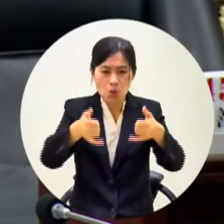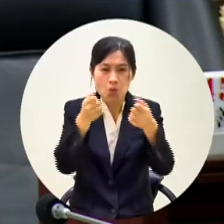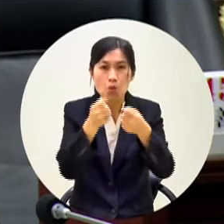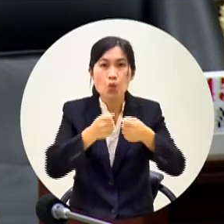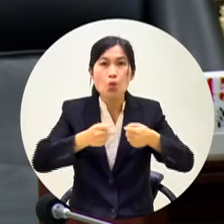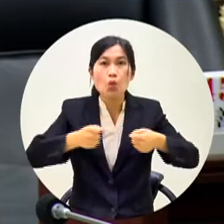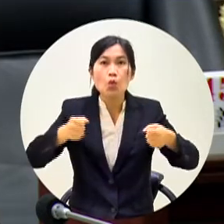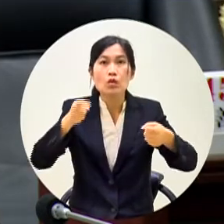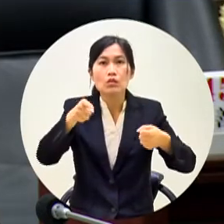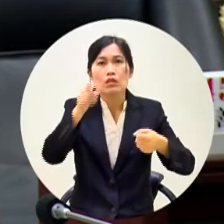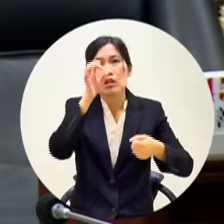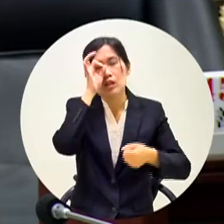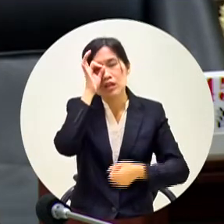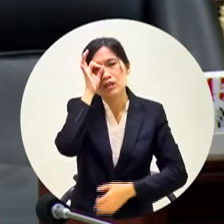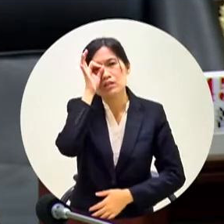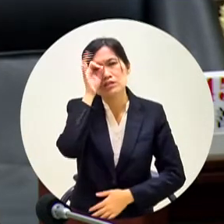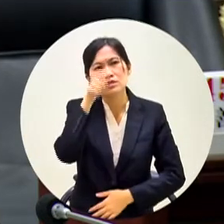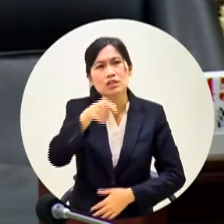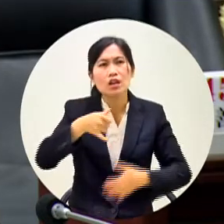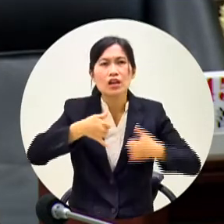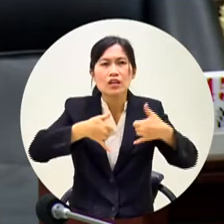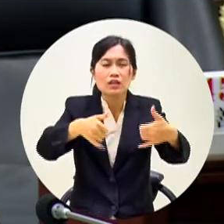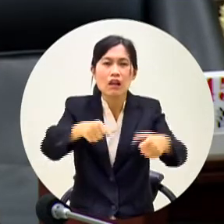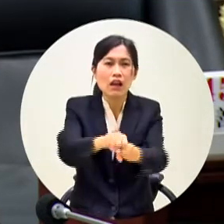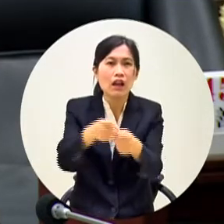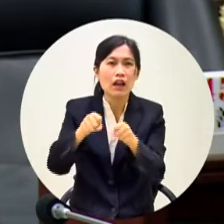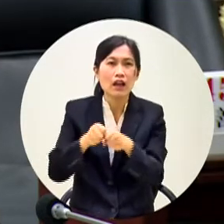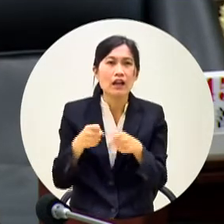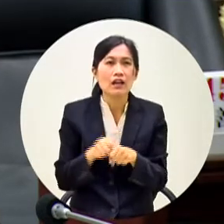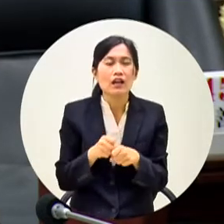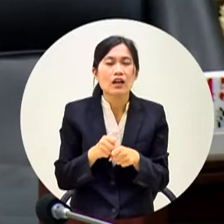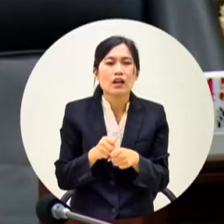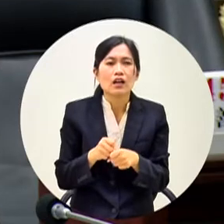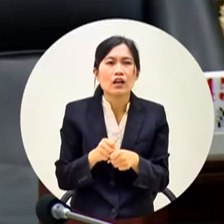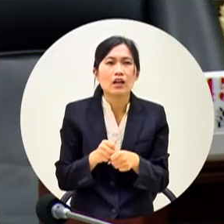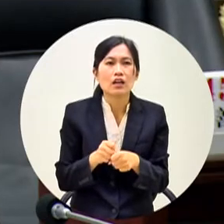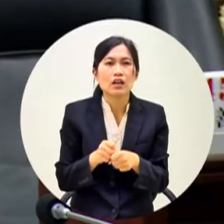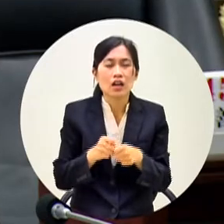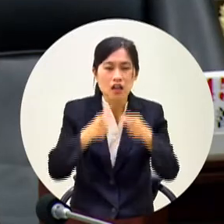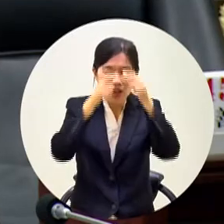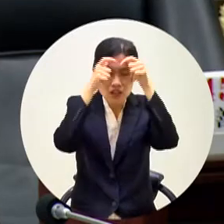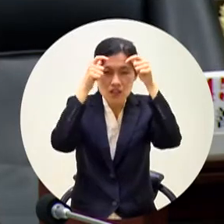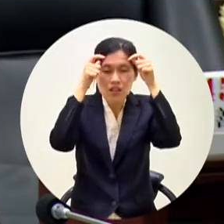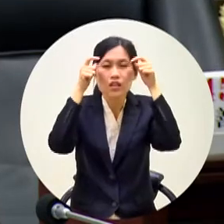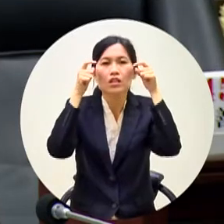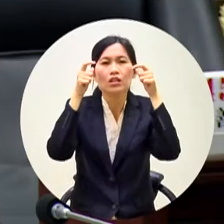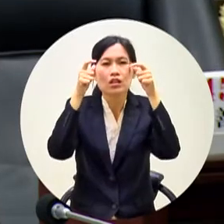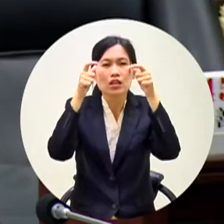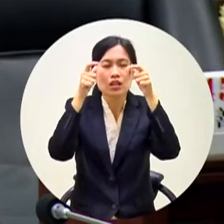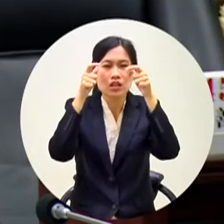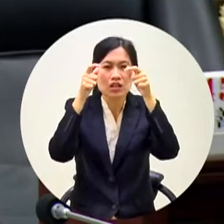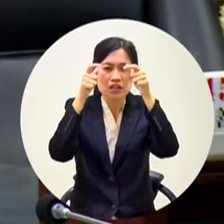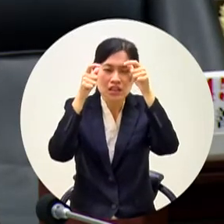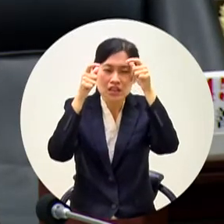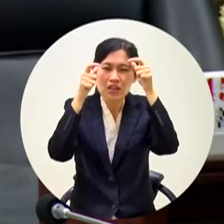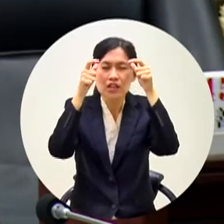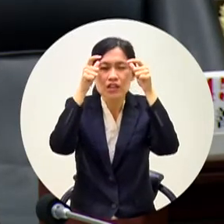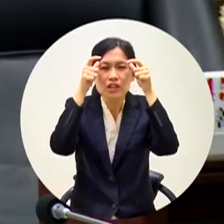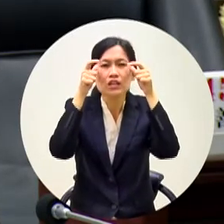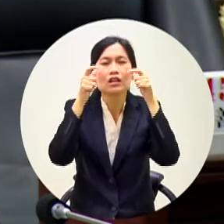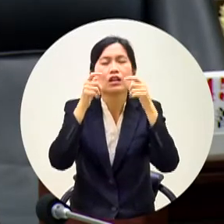面，即我也看看，规个高雄，莫讲高雄市啊，可能是台湾省啊，嘛按台湾